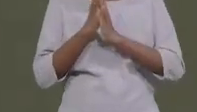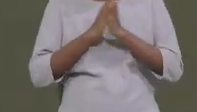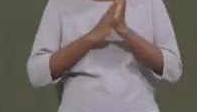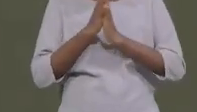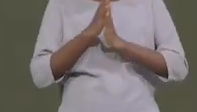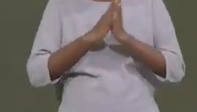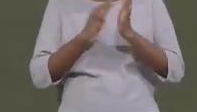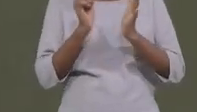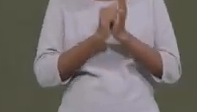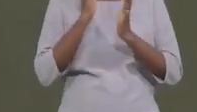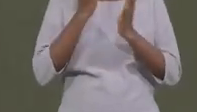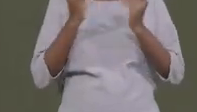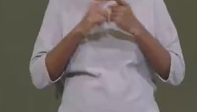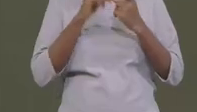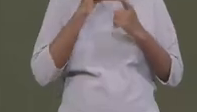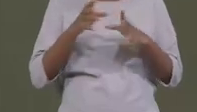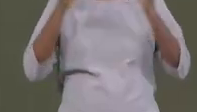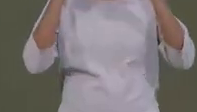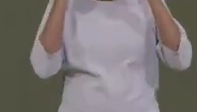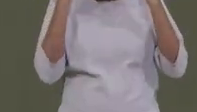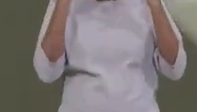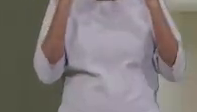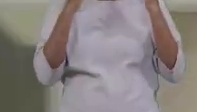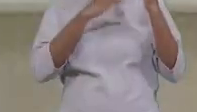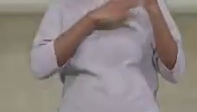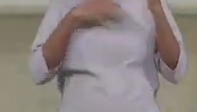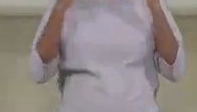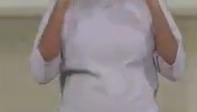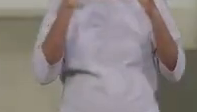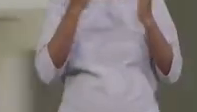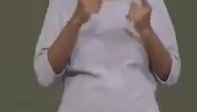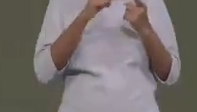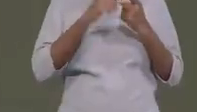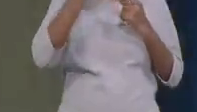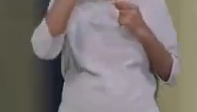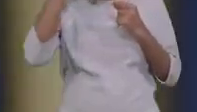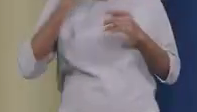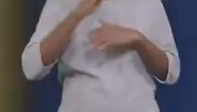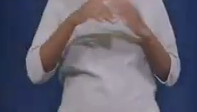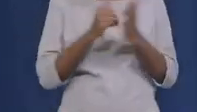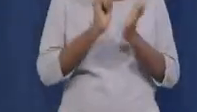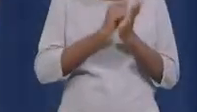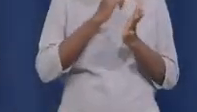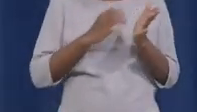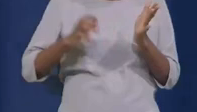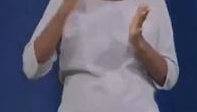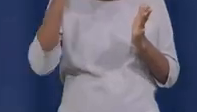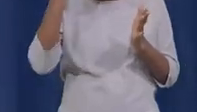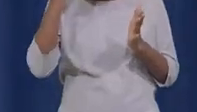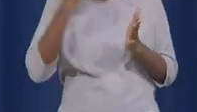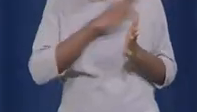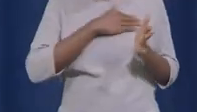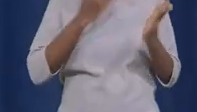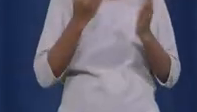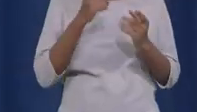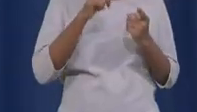avoir une passion. Il va être terrible et il veut que tu oublies tout ce que tu connais